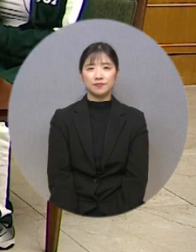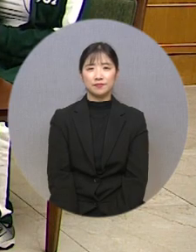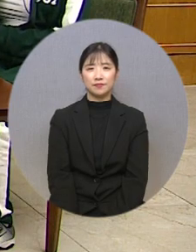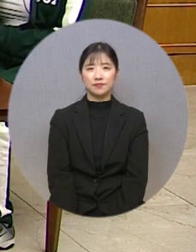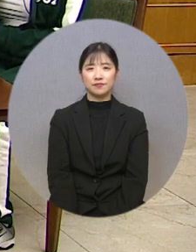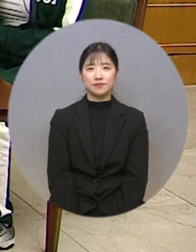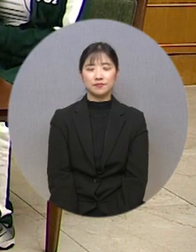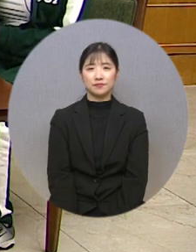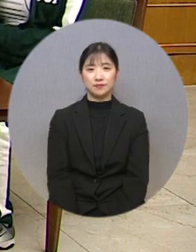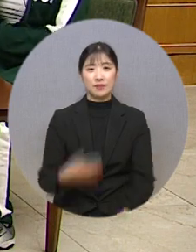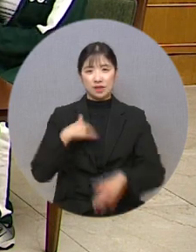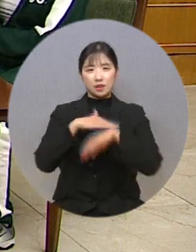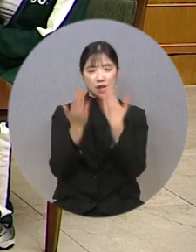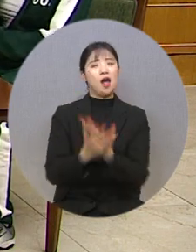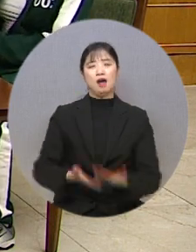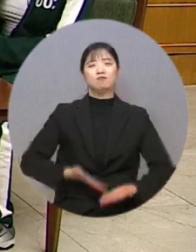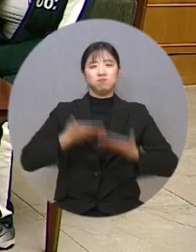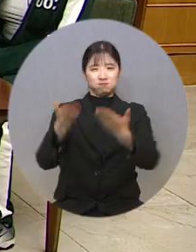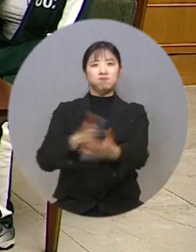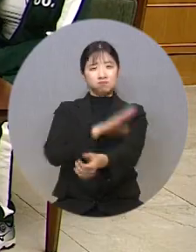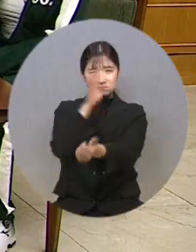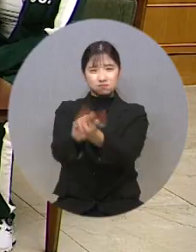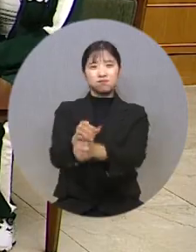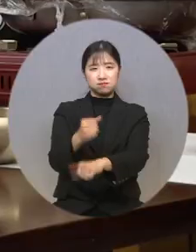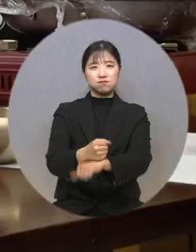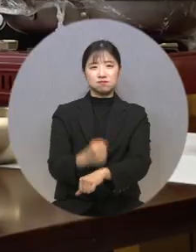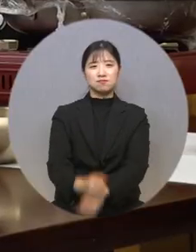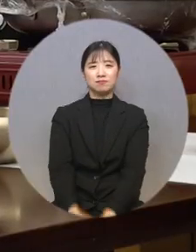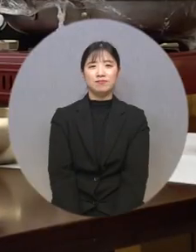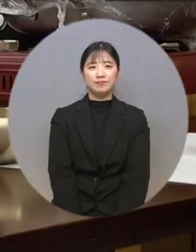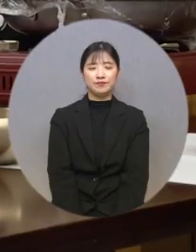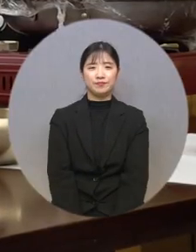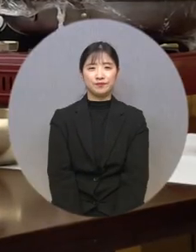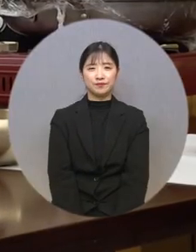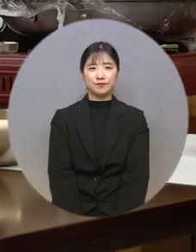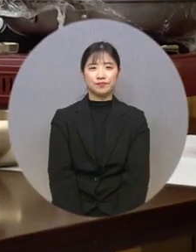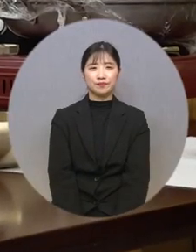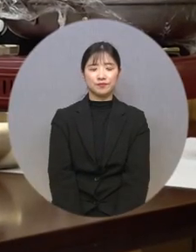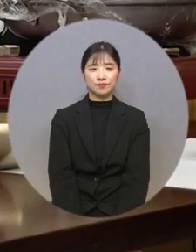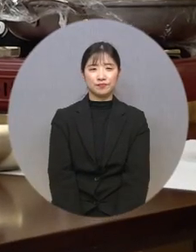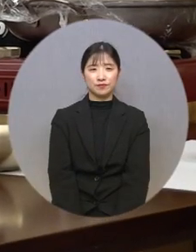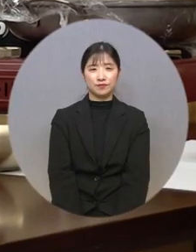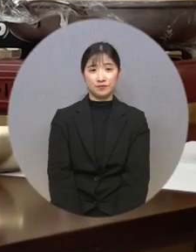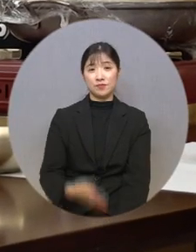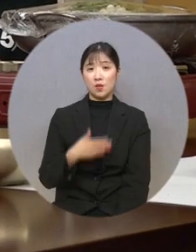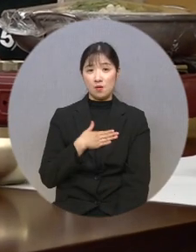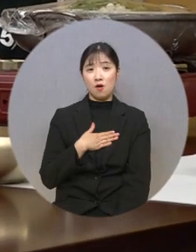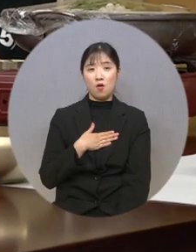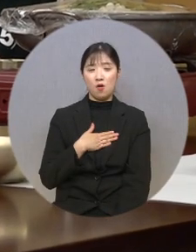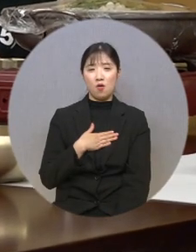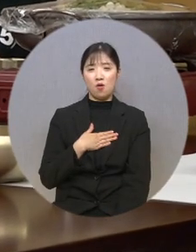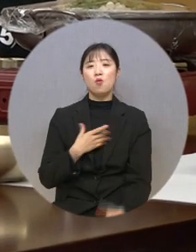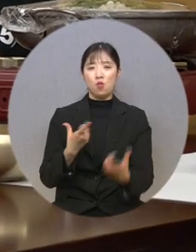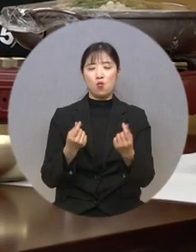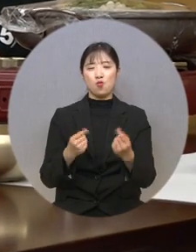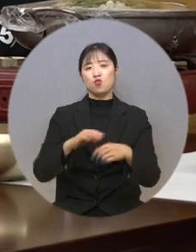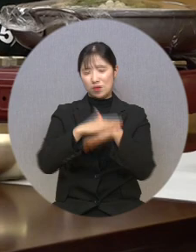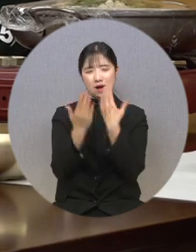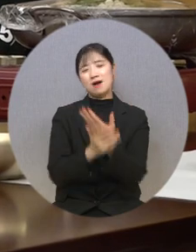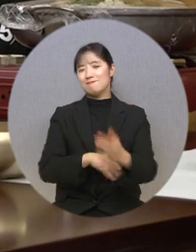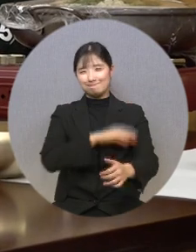축하합니다 언니한테. 저도요. 저도 연애 없어서 연애 축하합니다. 그러면 저도 모두